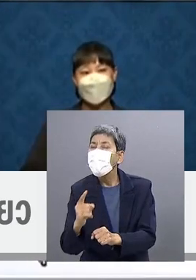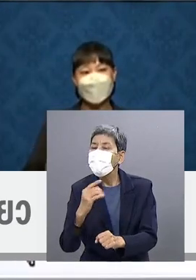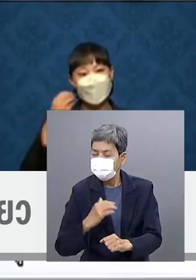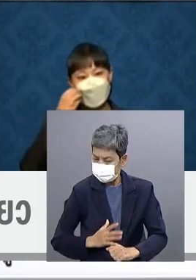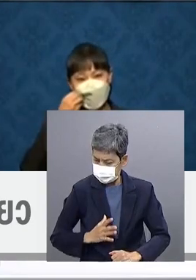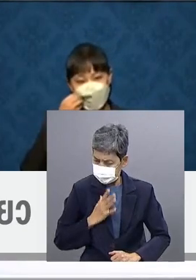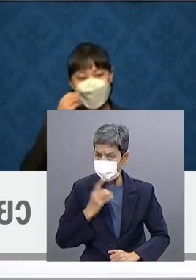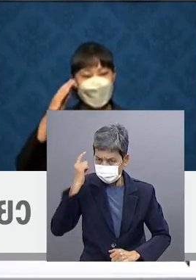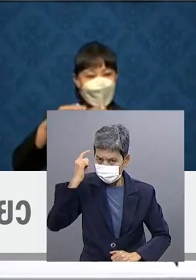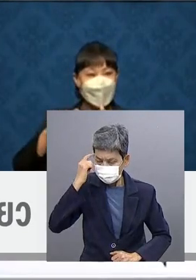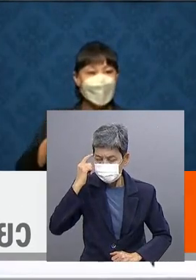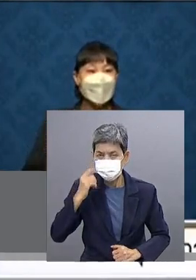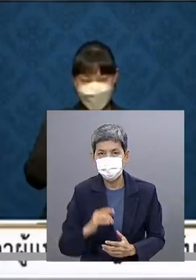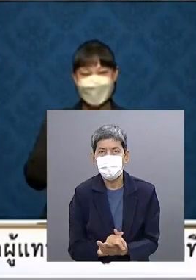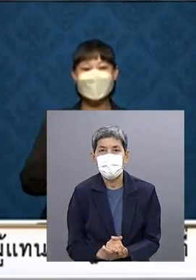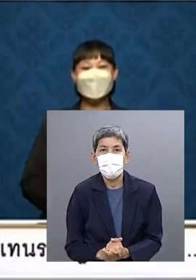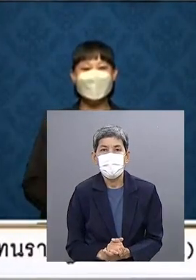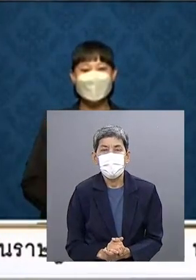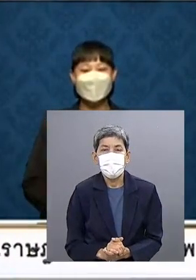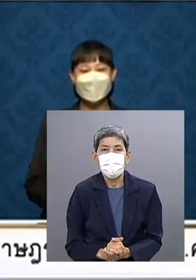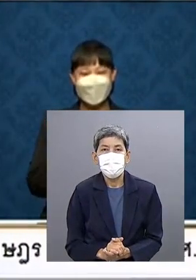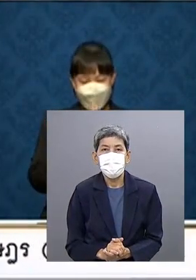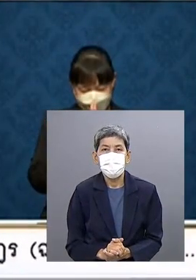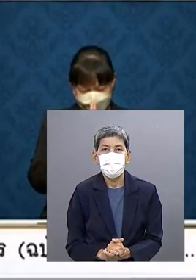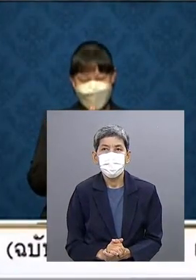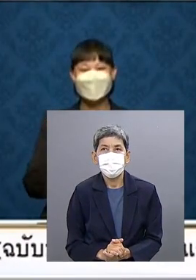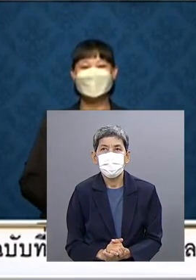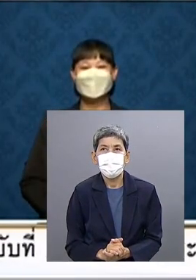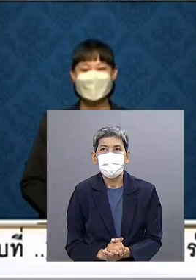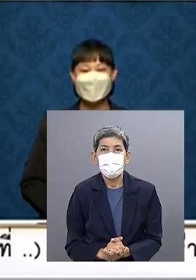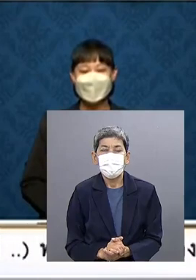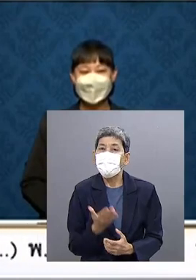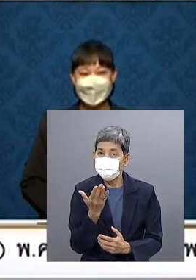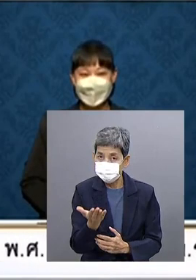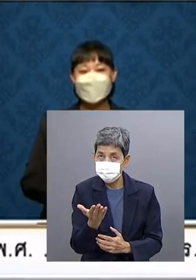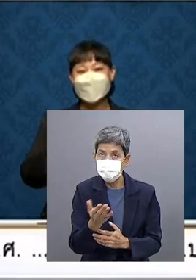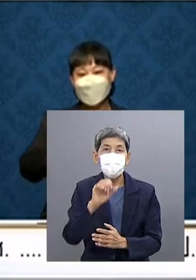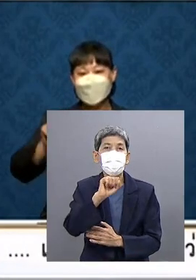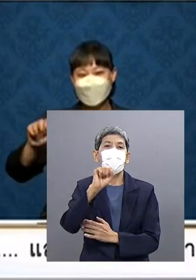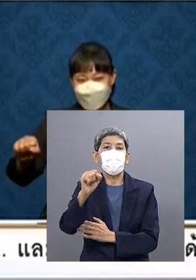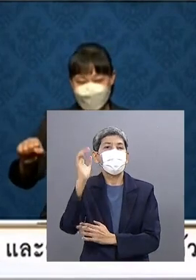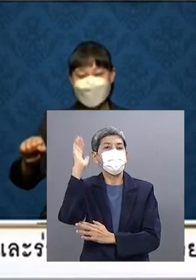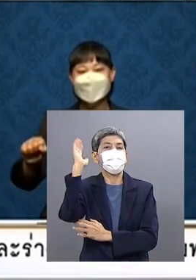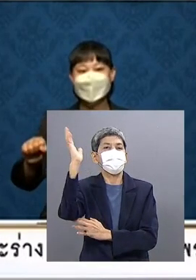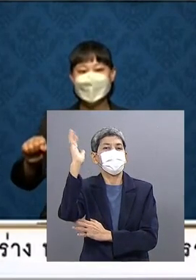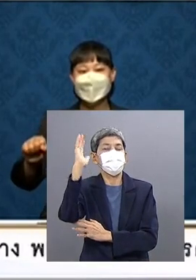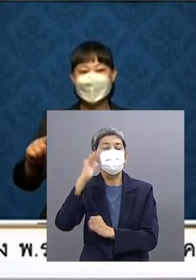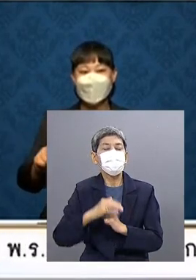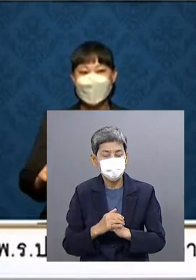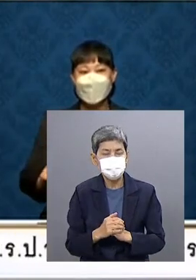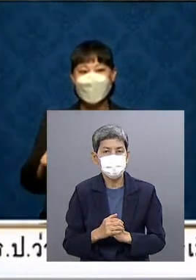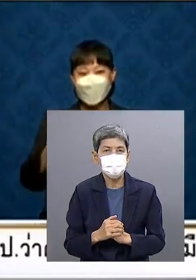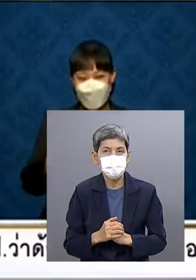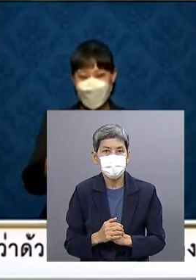ค่ะสาคำกล่าวของสอศ.มือเข้าตู้นี้นะครับแต่